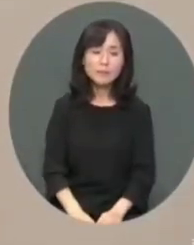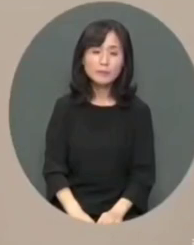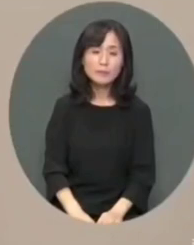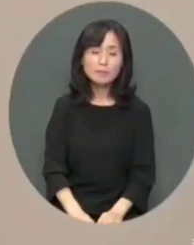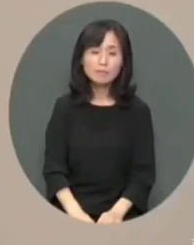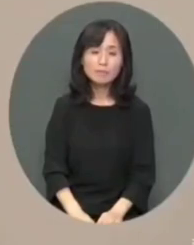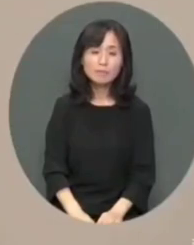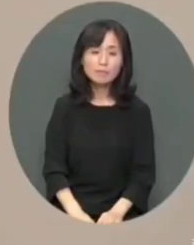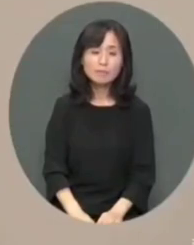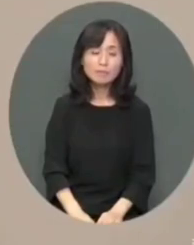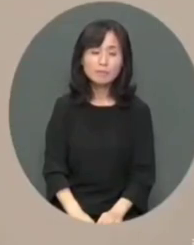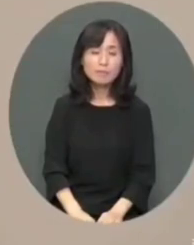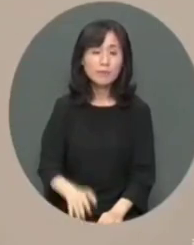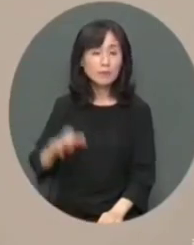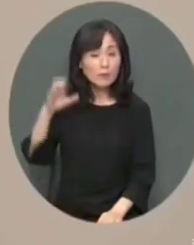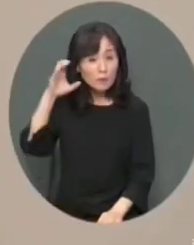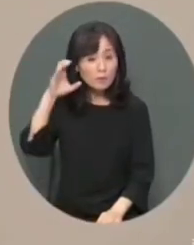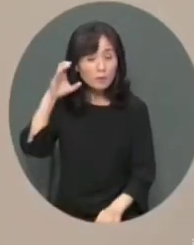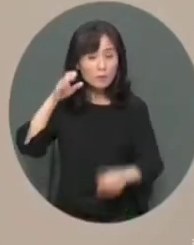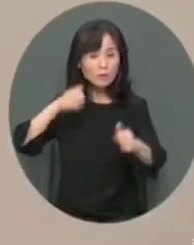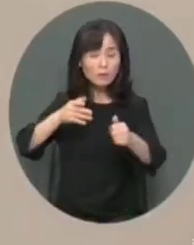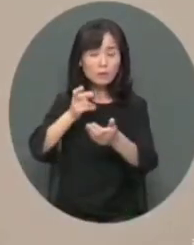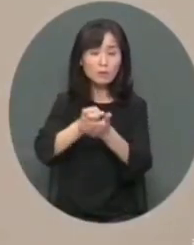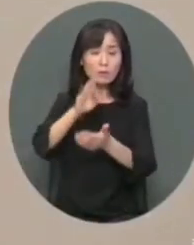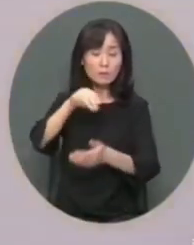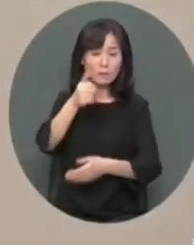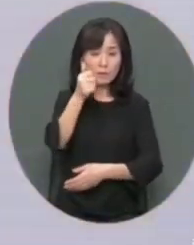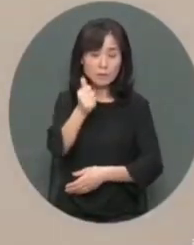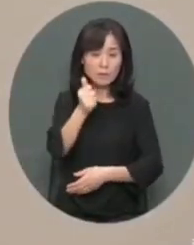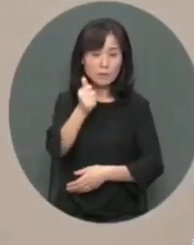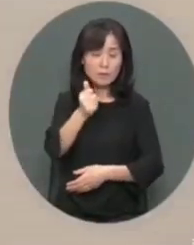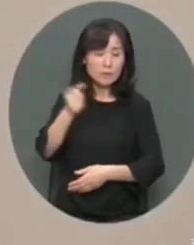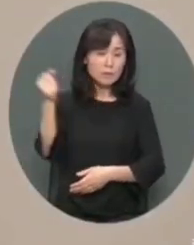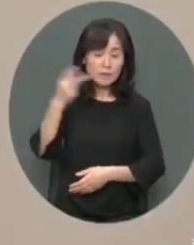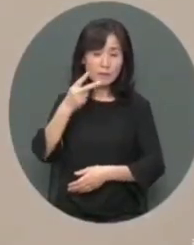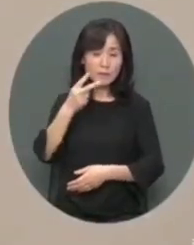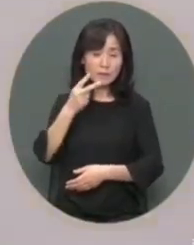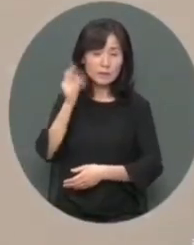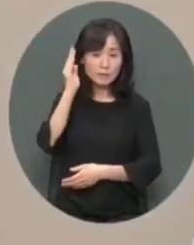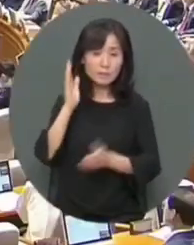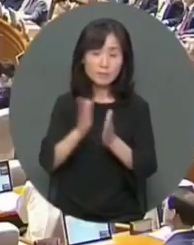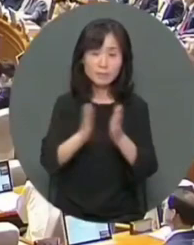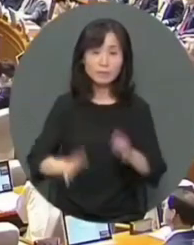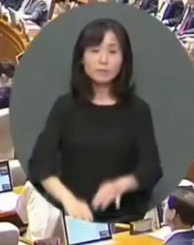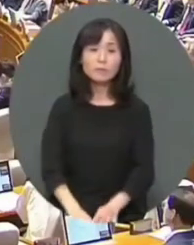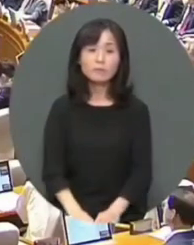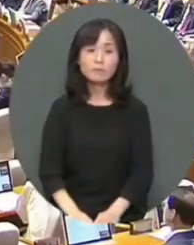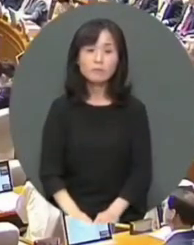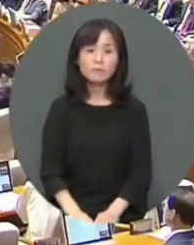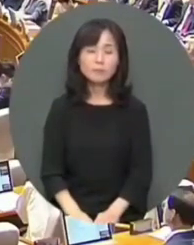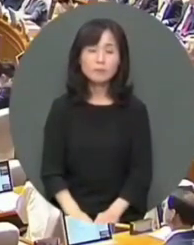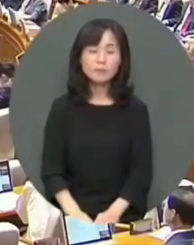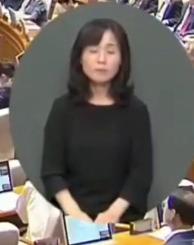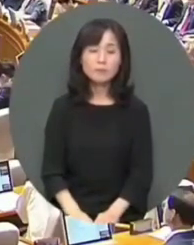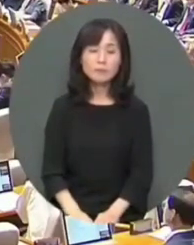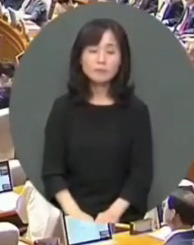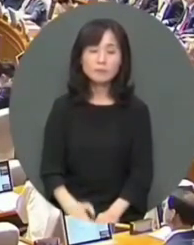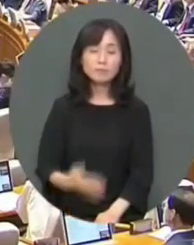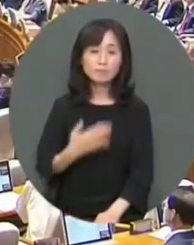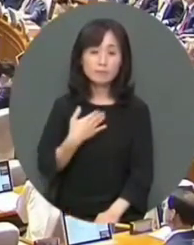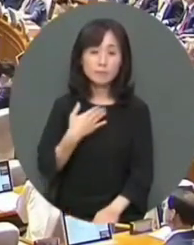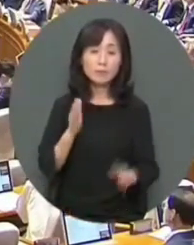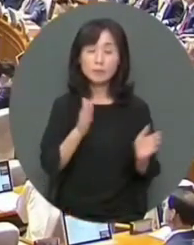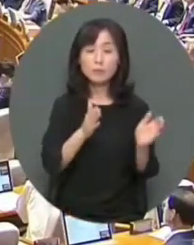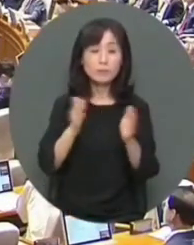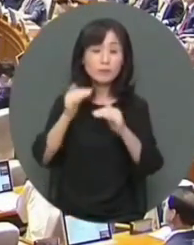네, 자, 경청해 주시고 법무부 장관 다시 계속해 주십시오. 예. 자, 제가